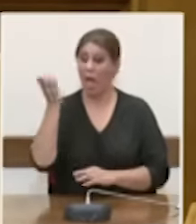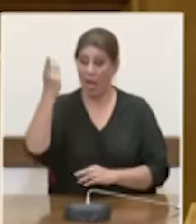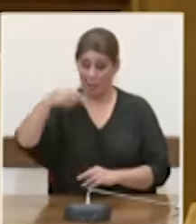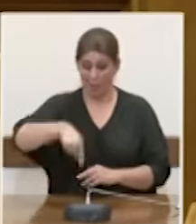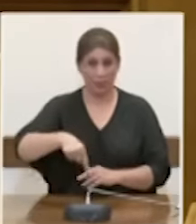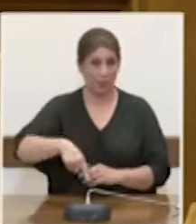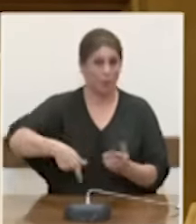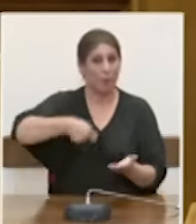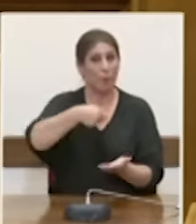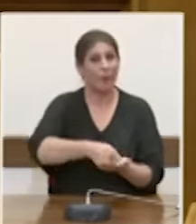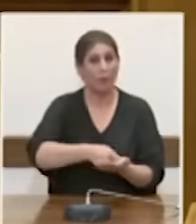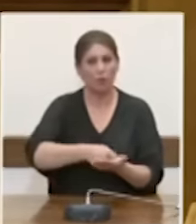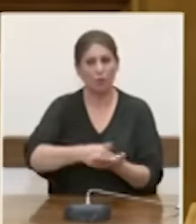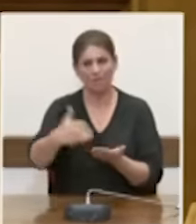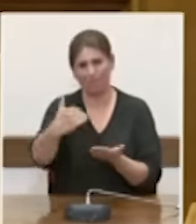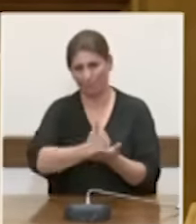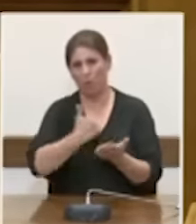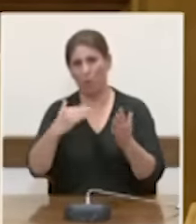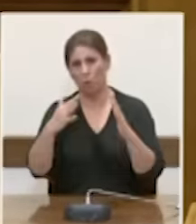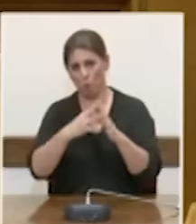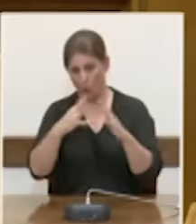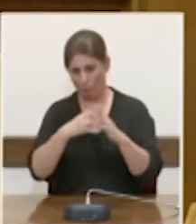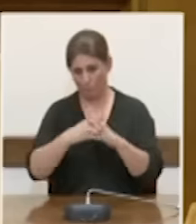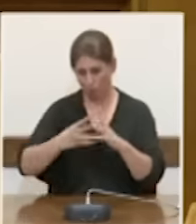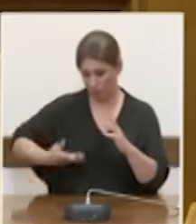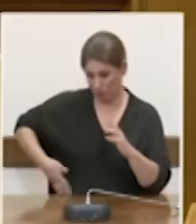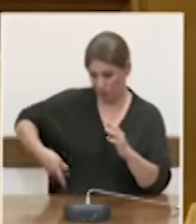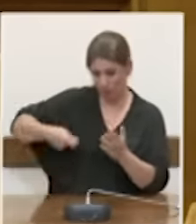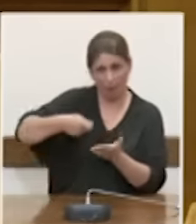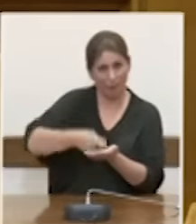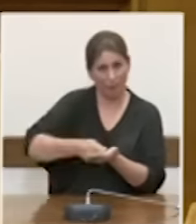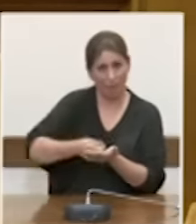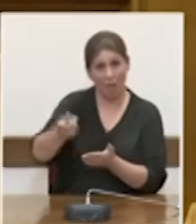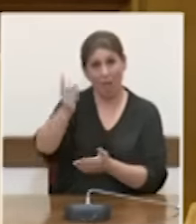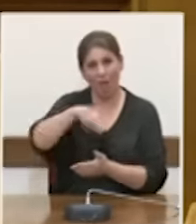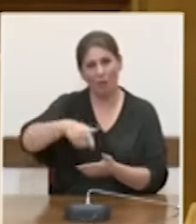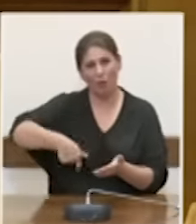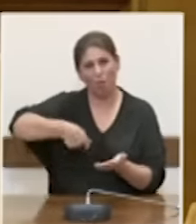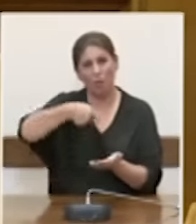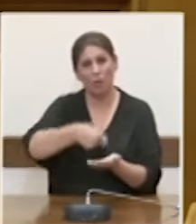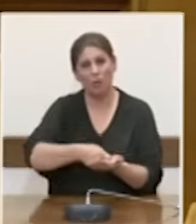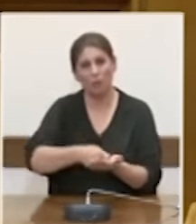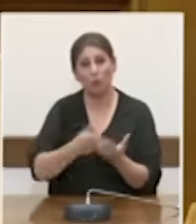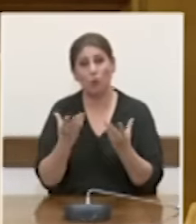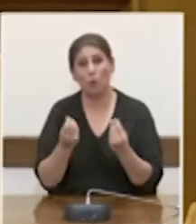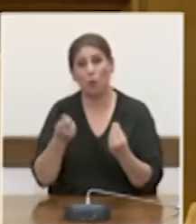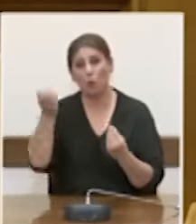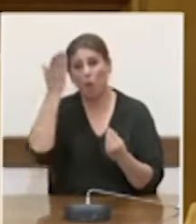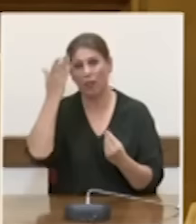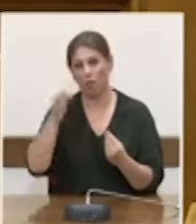πληρώνουμε για τους άδικους πολέμους με τα χρήματά μας, αύριο θα πληρώσουμε με πολύ πιο ακριβό